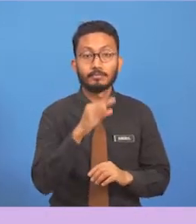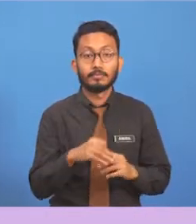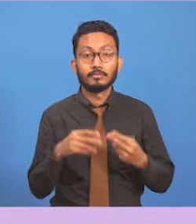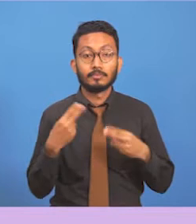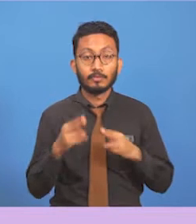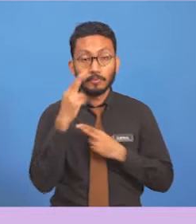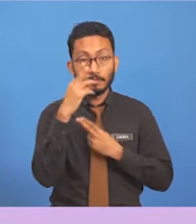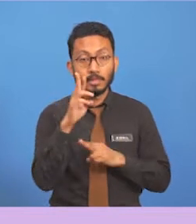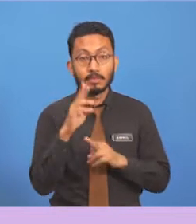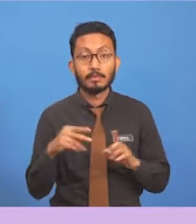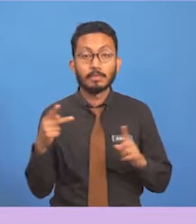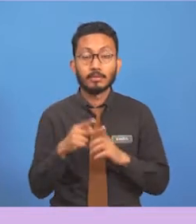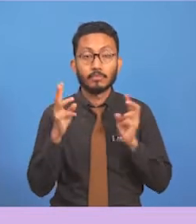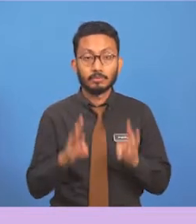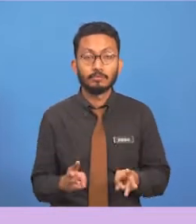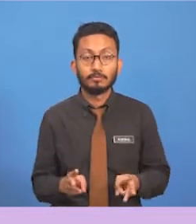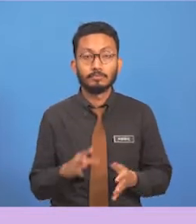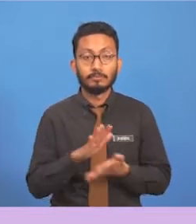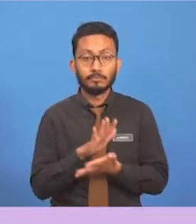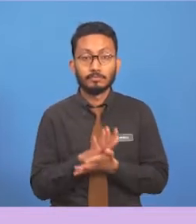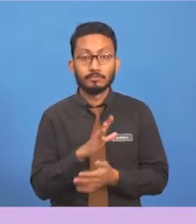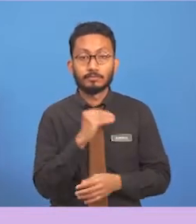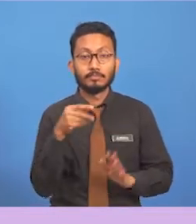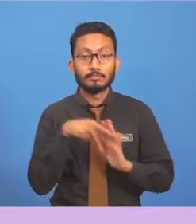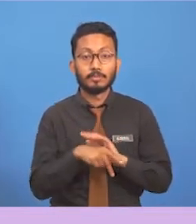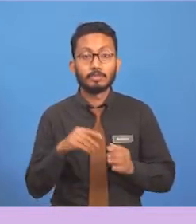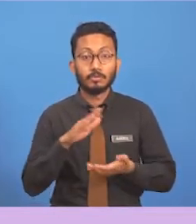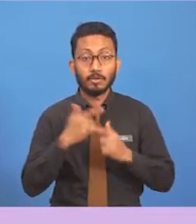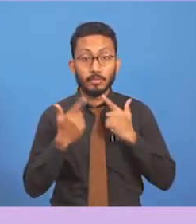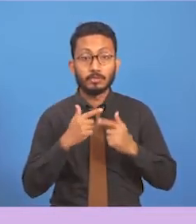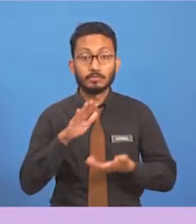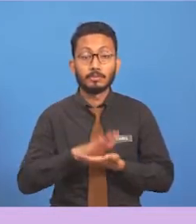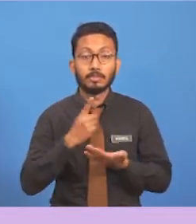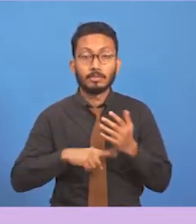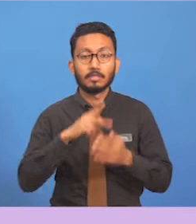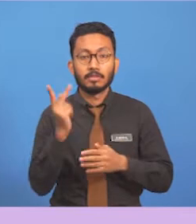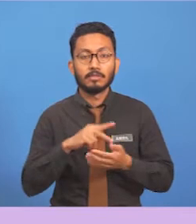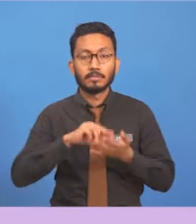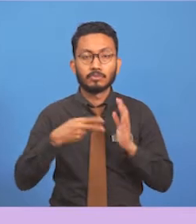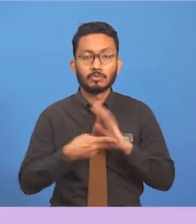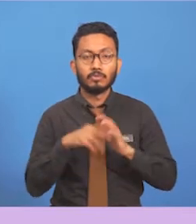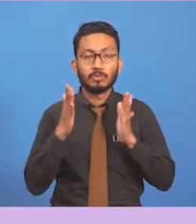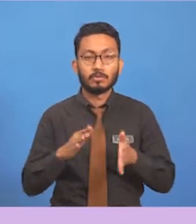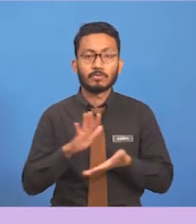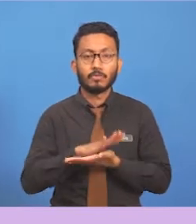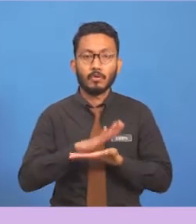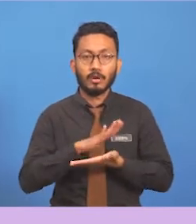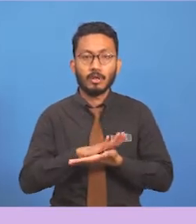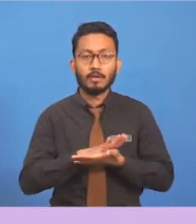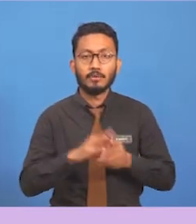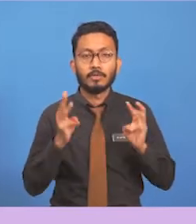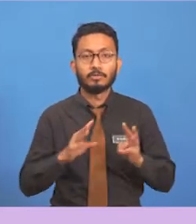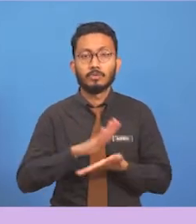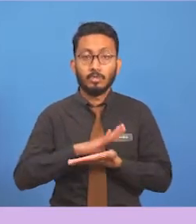sekolah dan perawat baila murid-murid Apakah maksud warga sekolah Hai keluarga sekolah adalah